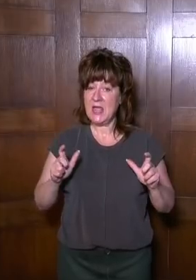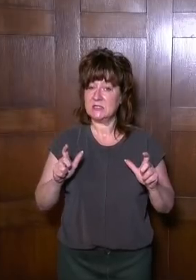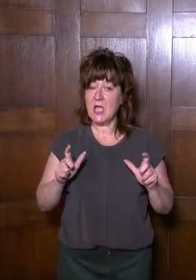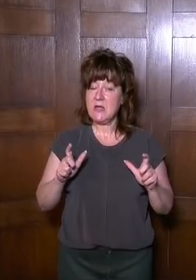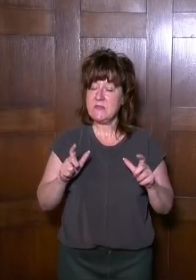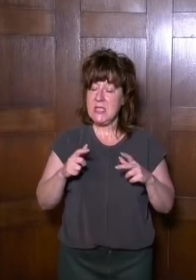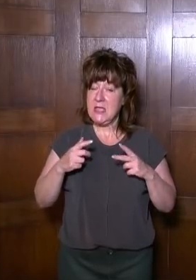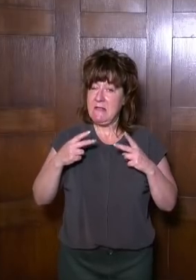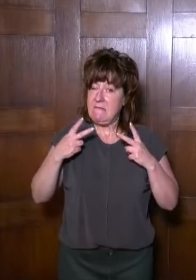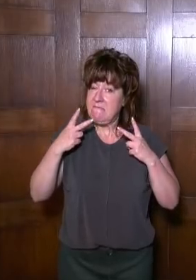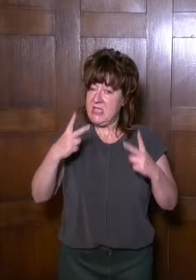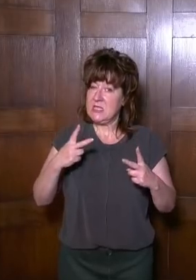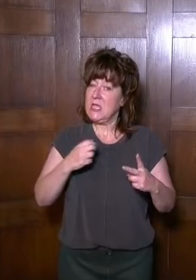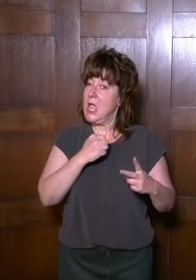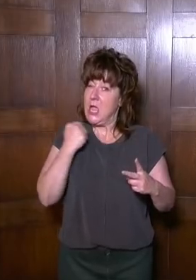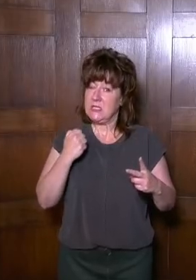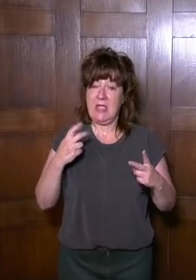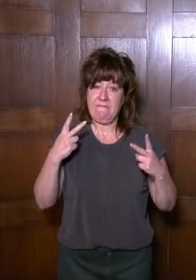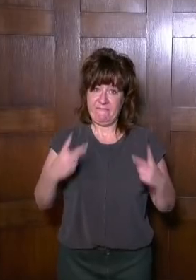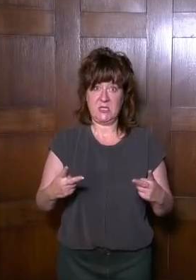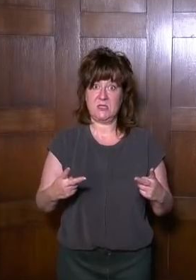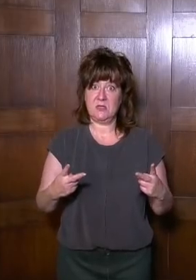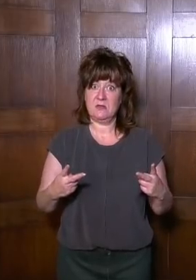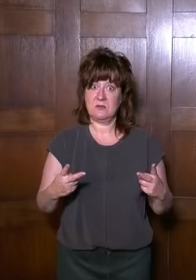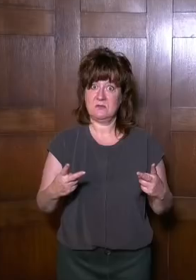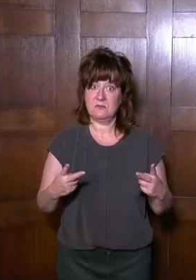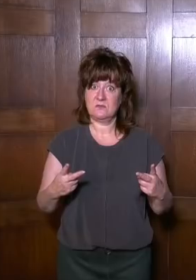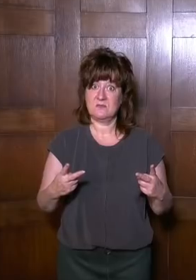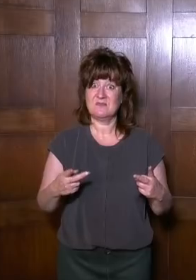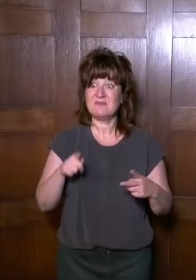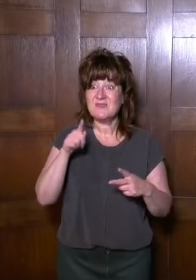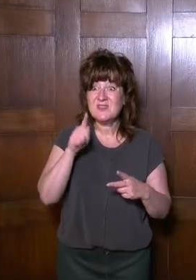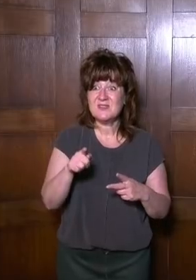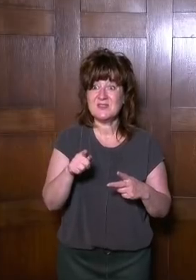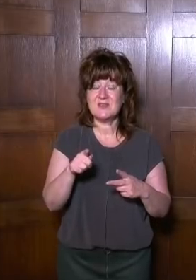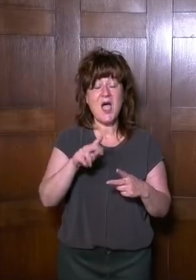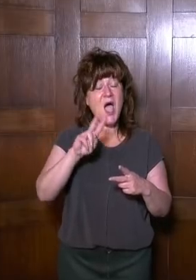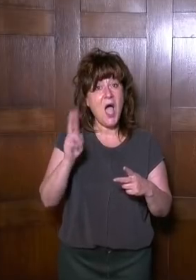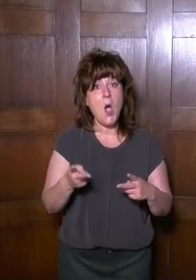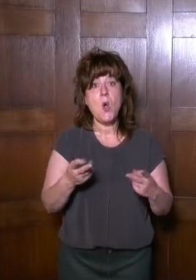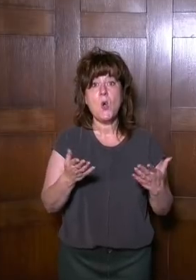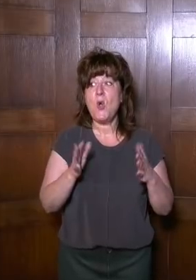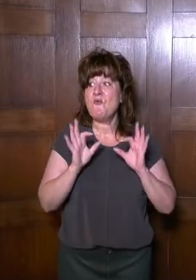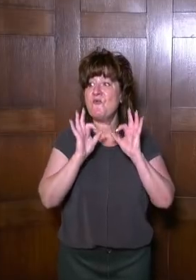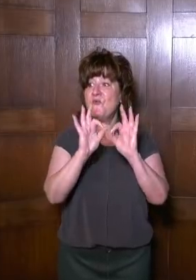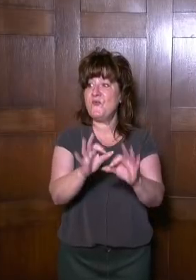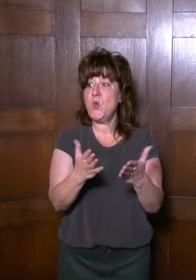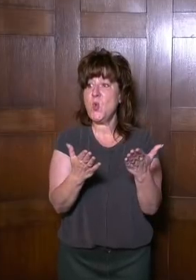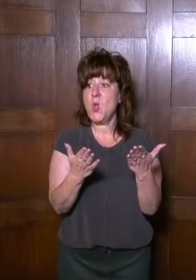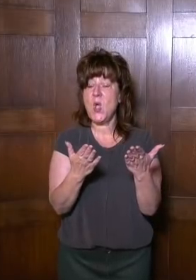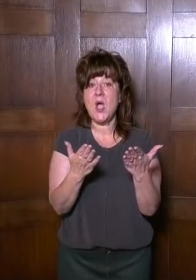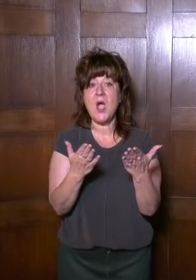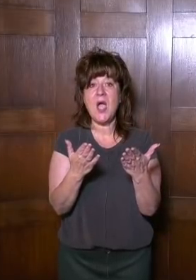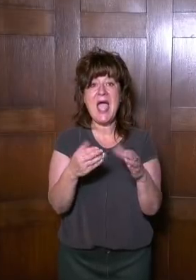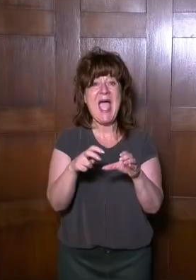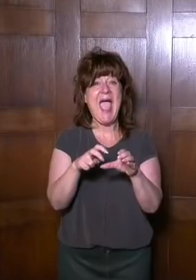und extremer Wichtigkeit ist. Und das wäre natürlich etwas, was auch für die